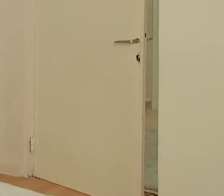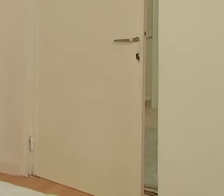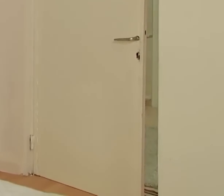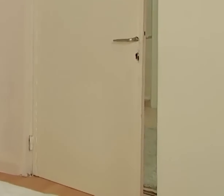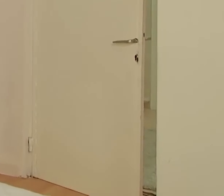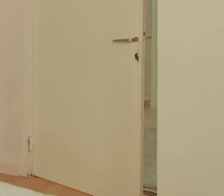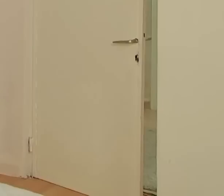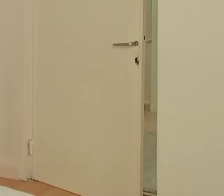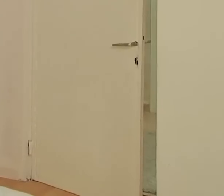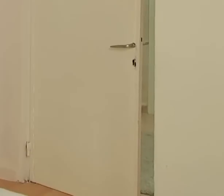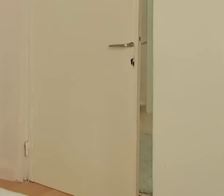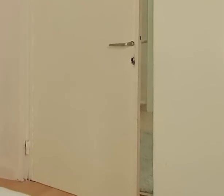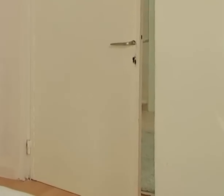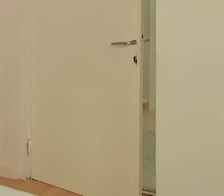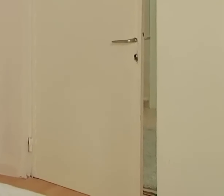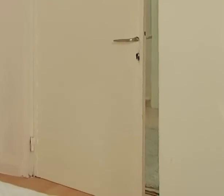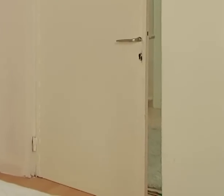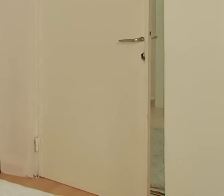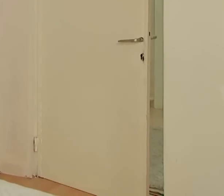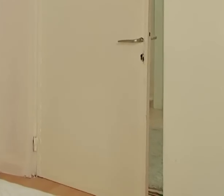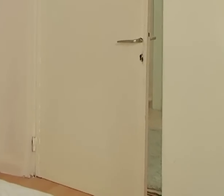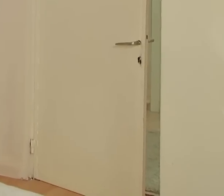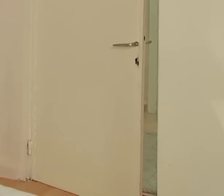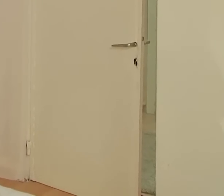koydu. Ayakta yaptığı kahvaltıya salatalıkla başladı.